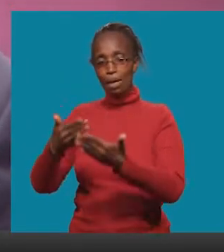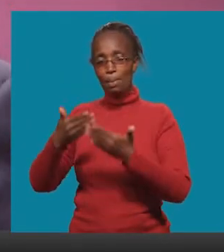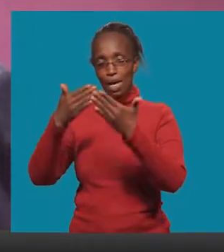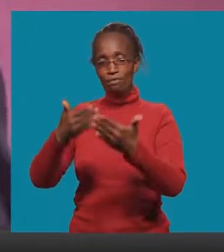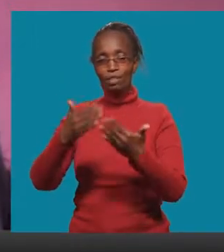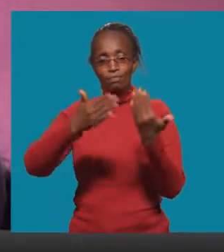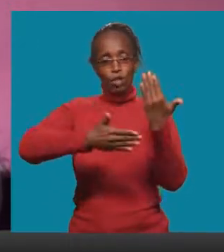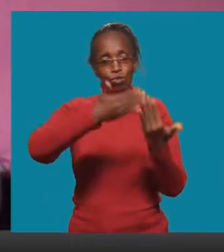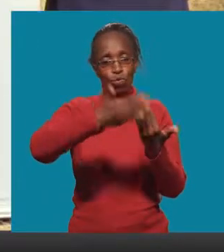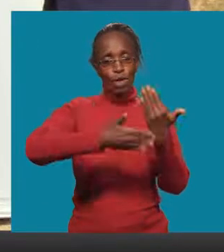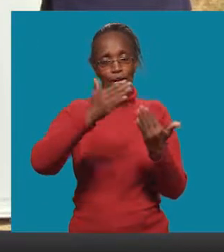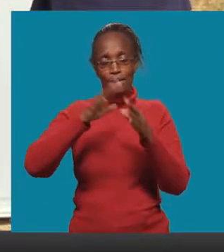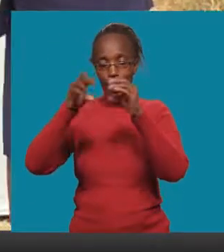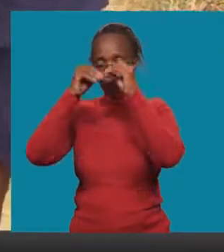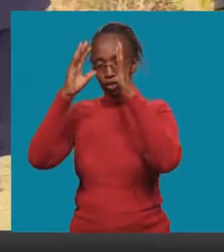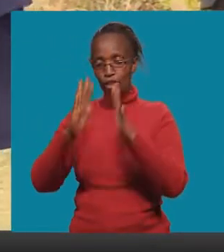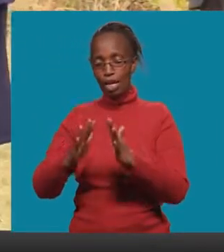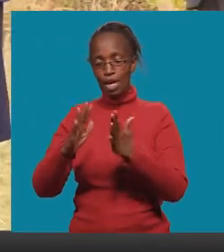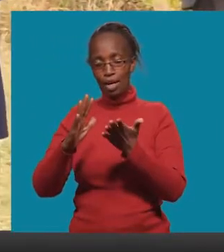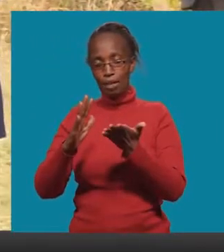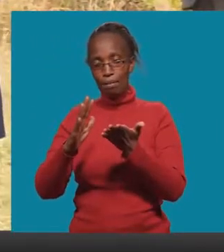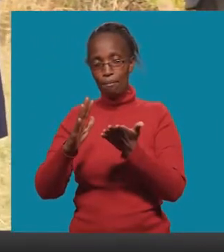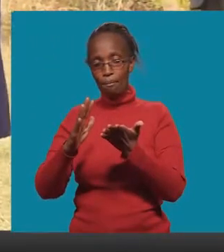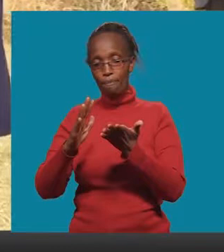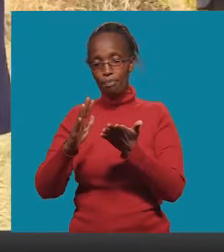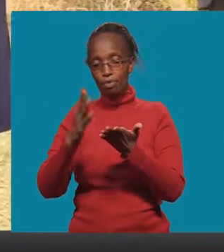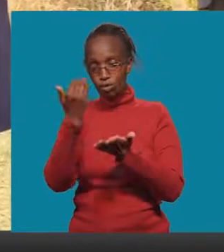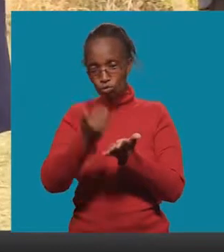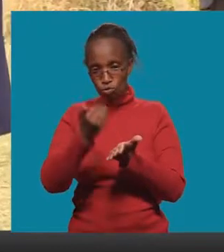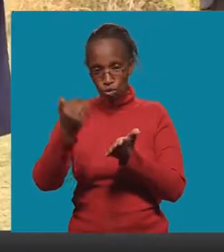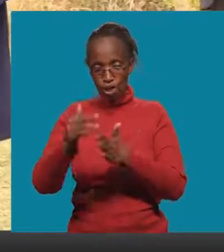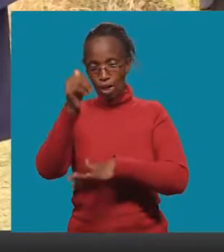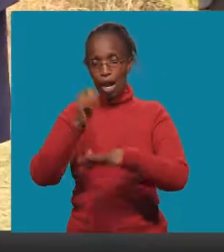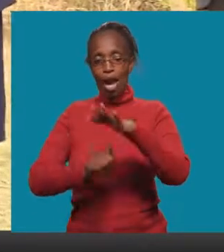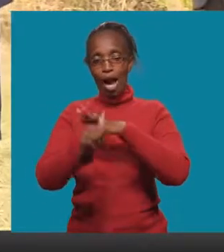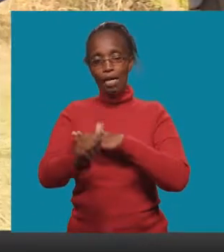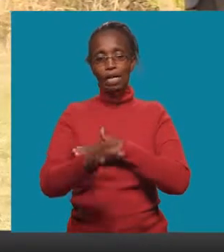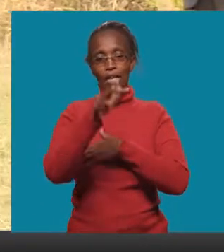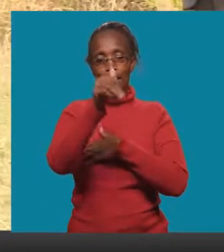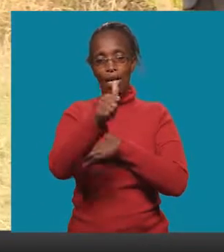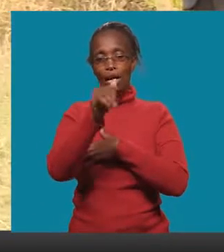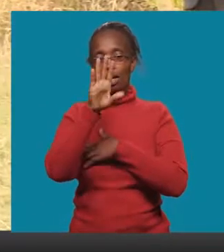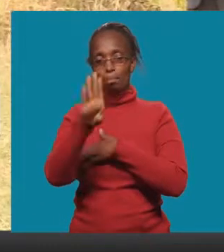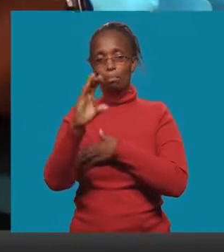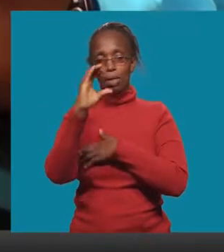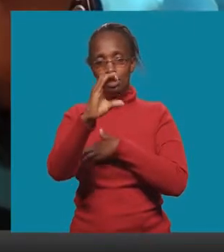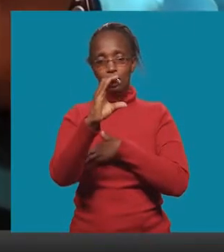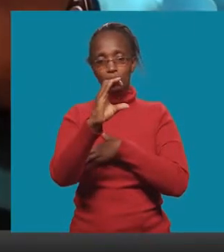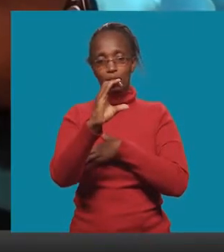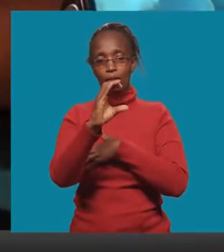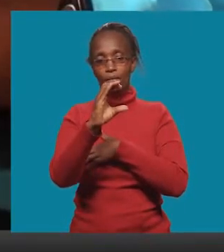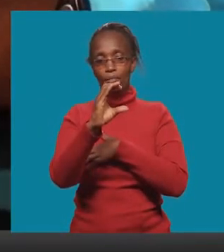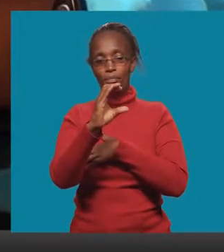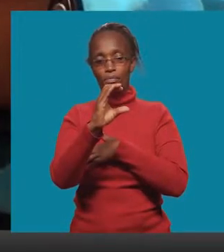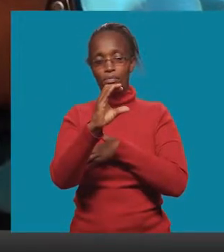a certificate here. Kuwatuza walimu na wanafunzi wa shule zinazofanya vyema zaidi zilizo chini ya ufadhili